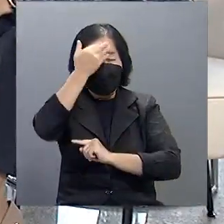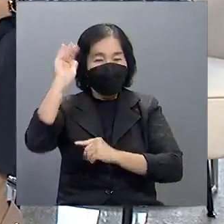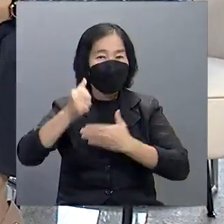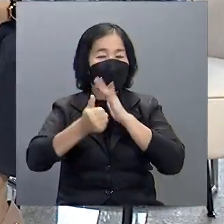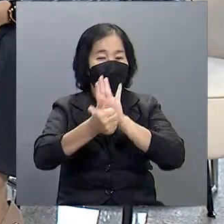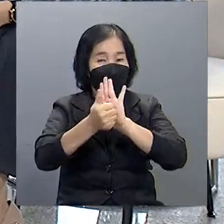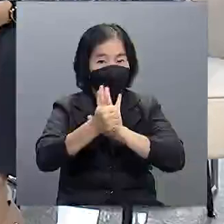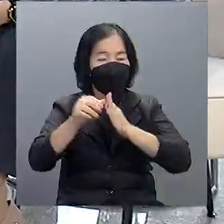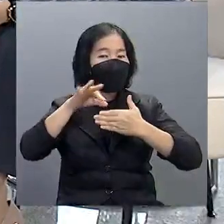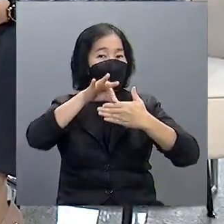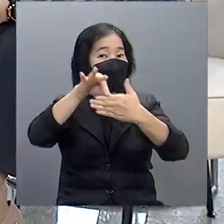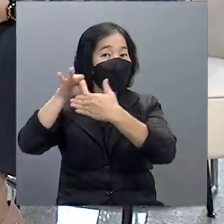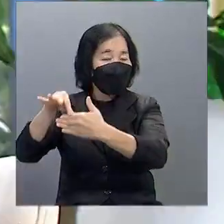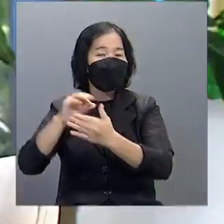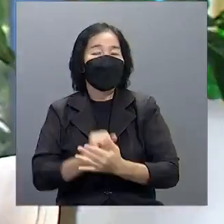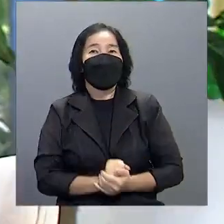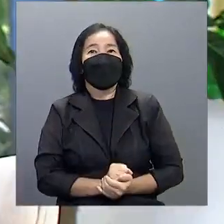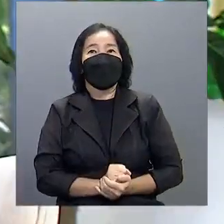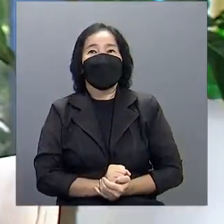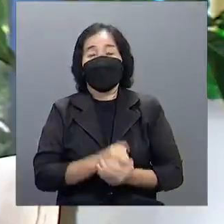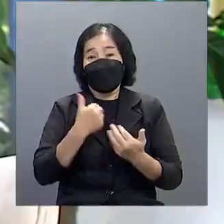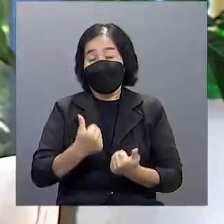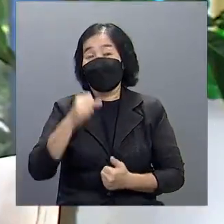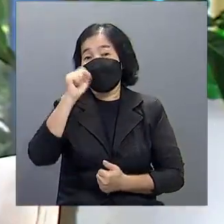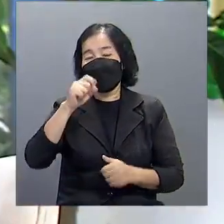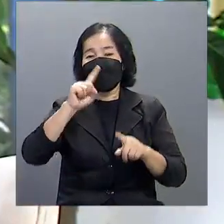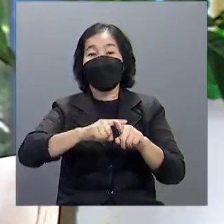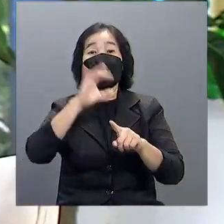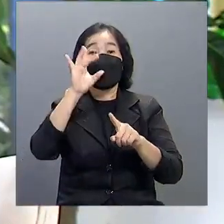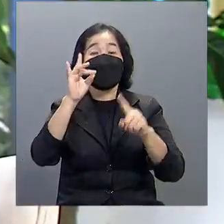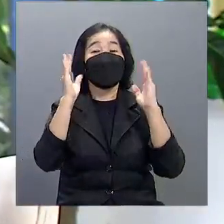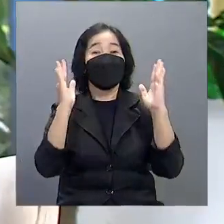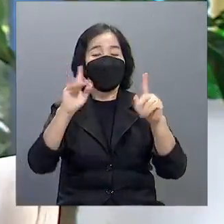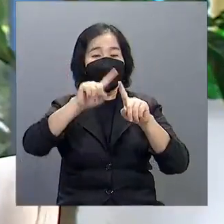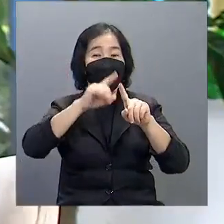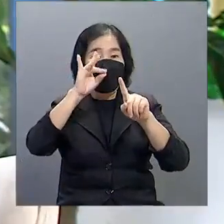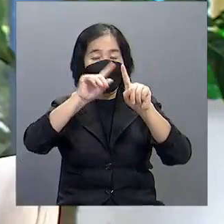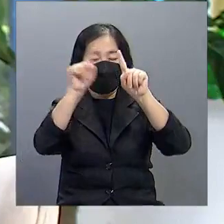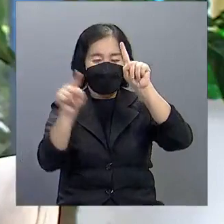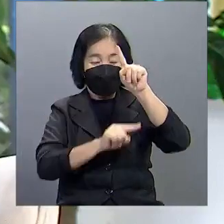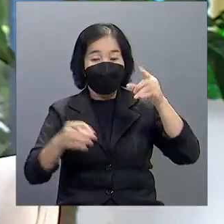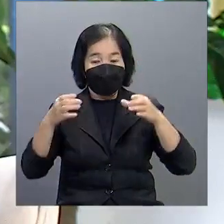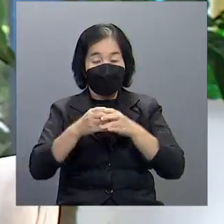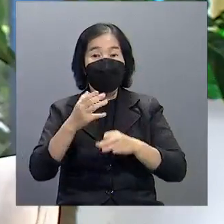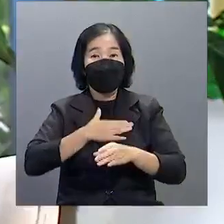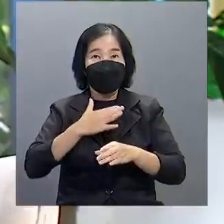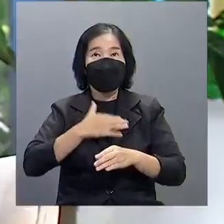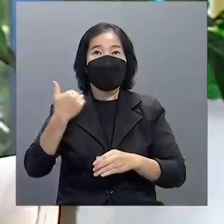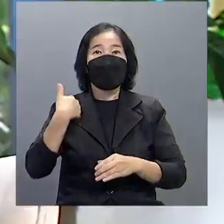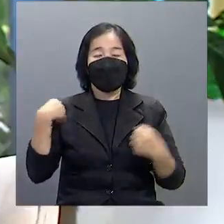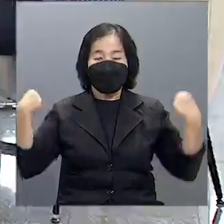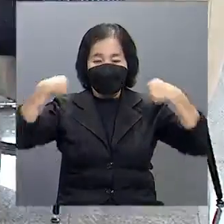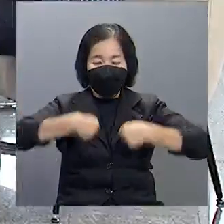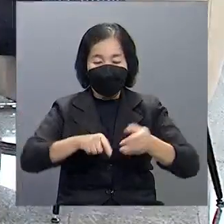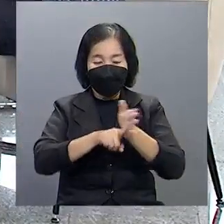ครับ แน่นอนค่ะยังอยู่ในเดือนสิงหาคมที่ทีมพิธีกรวันใหม่วาไรตี้ของเราสุ่มใส่ผ้าไทยขออนุญาตกล้อง